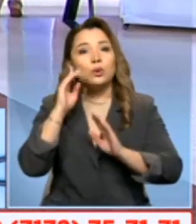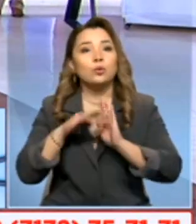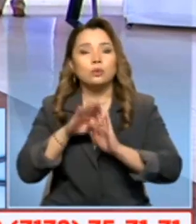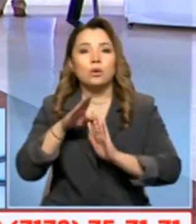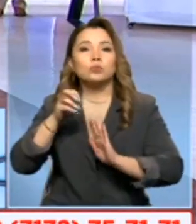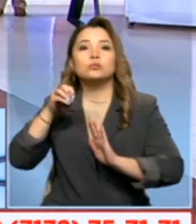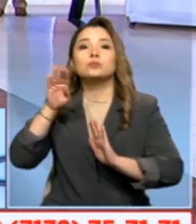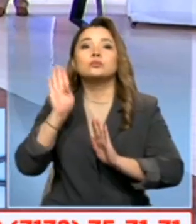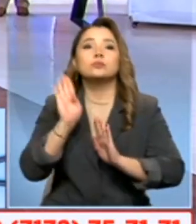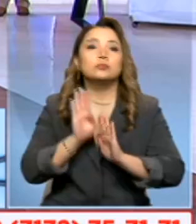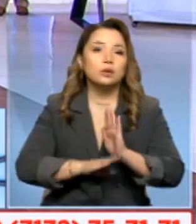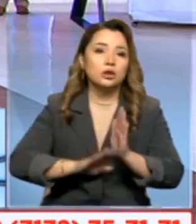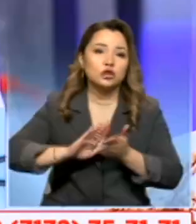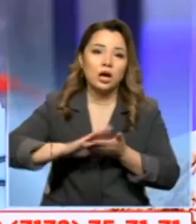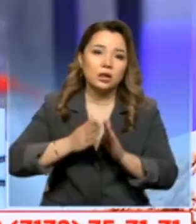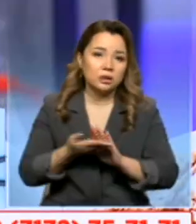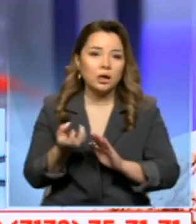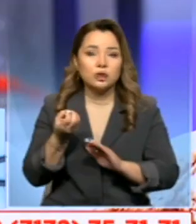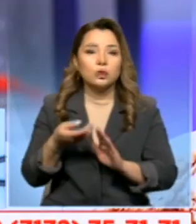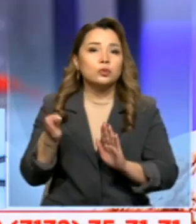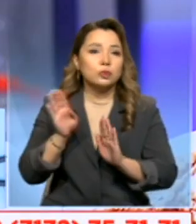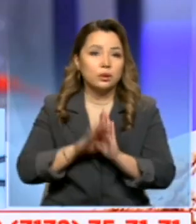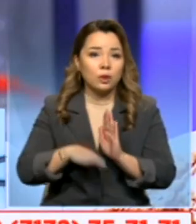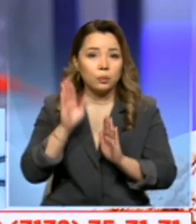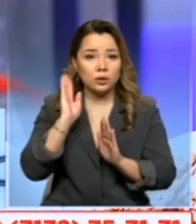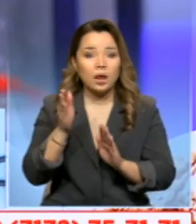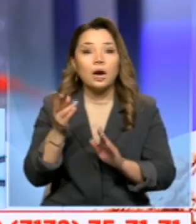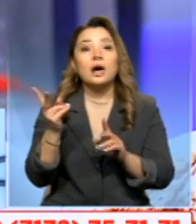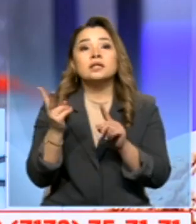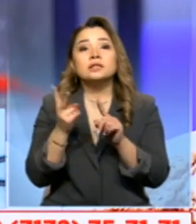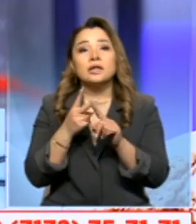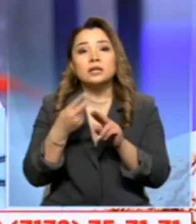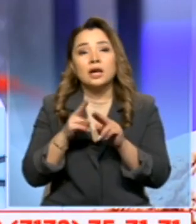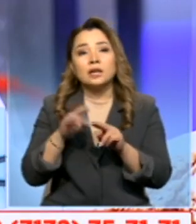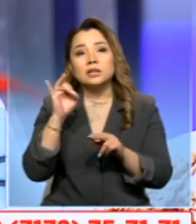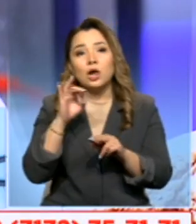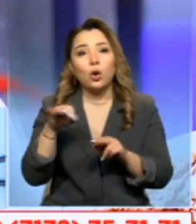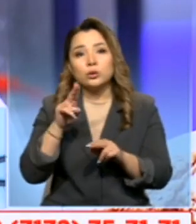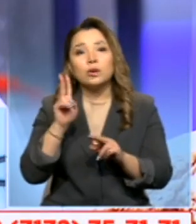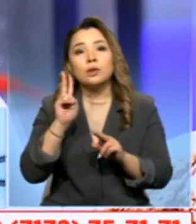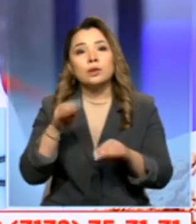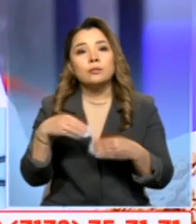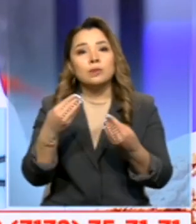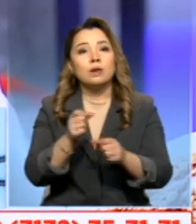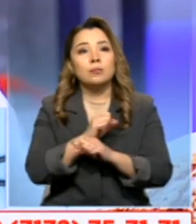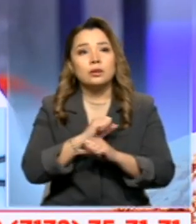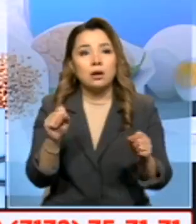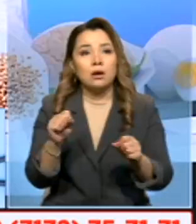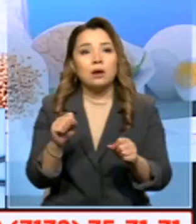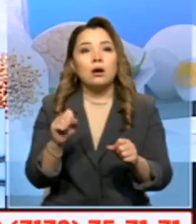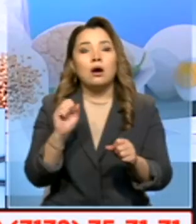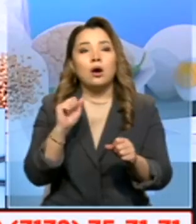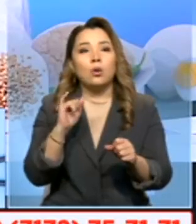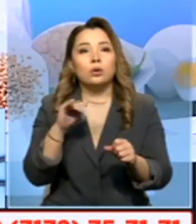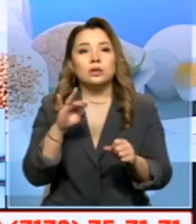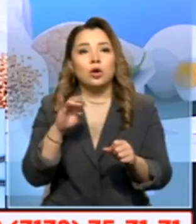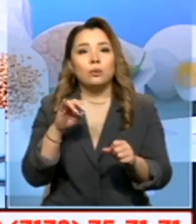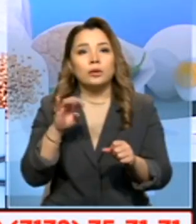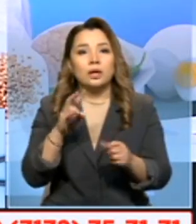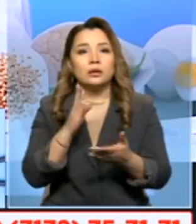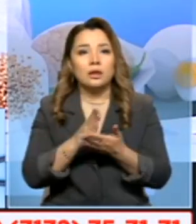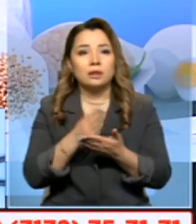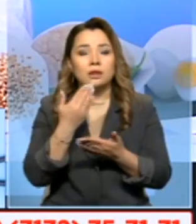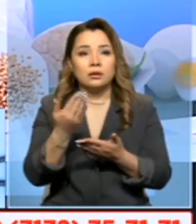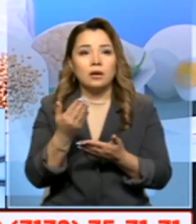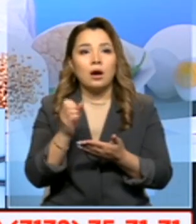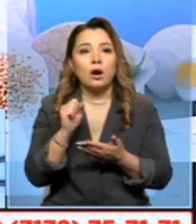орнына оның жағдайын нашарлай береді. Енді екінші, йодты біз кімге бермейміз? Аутоиммундық тиреоидит